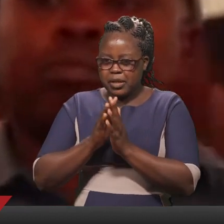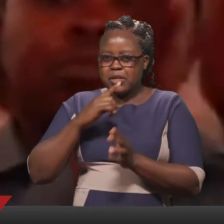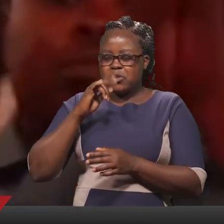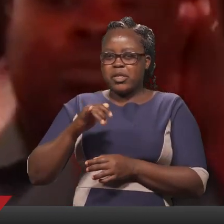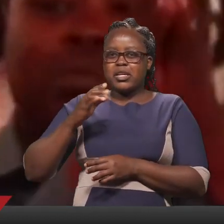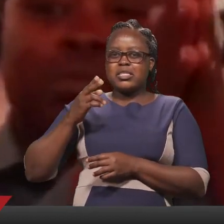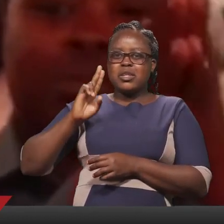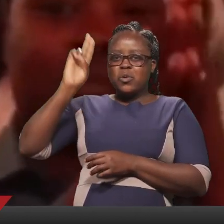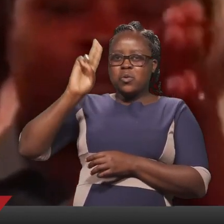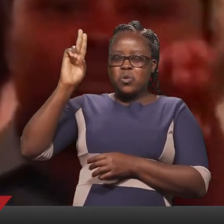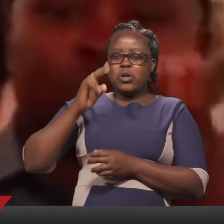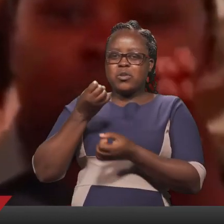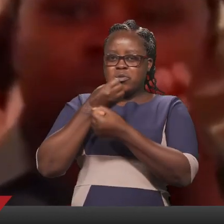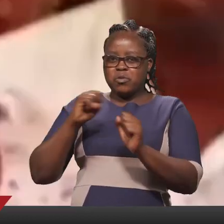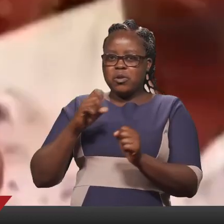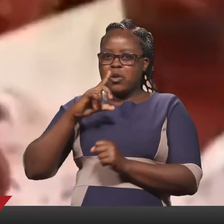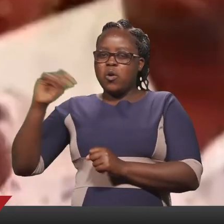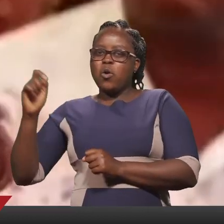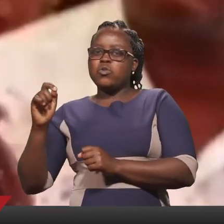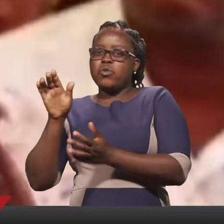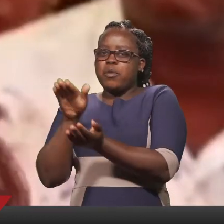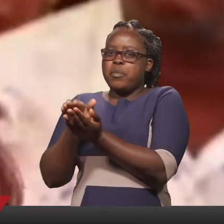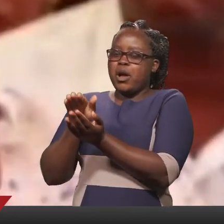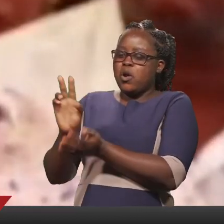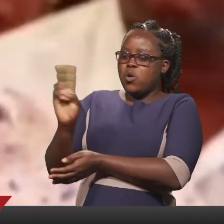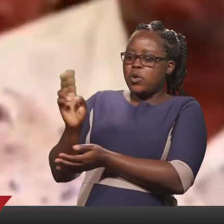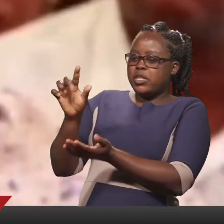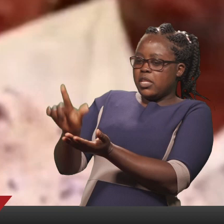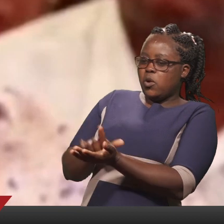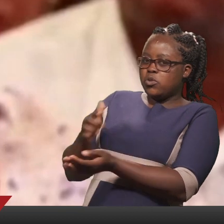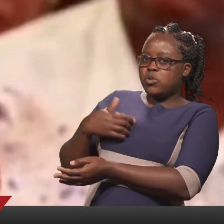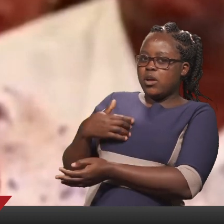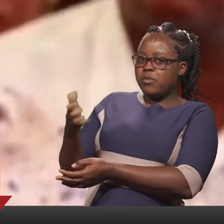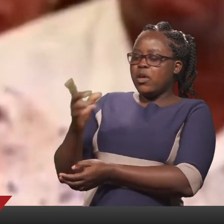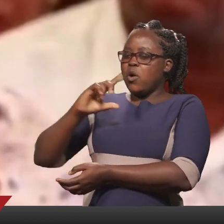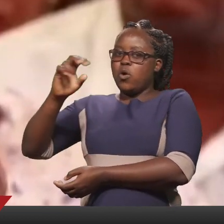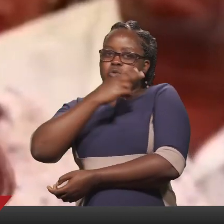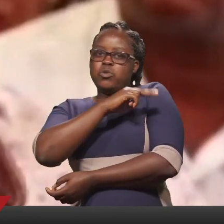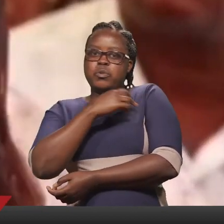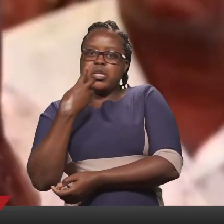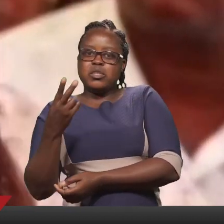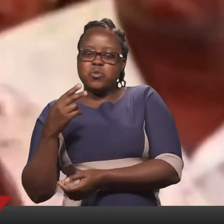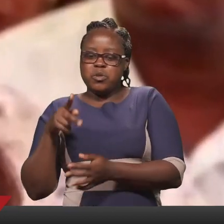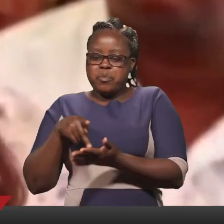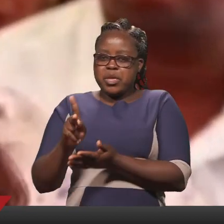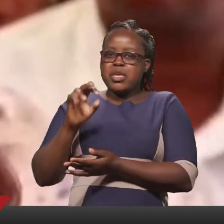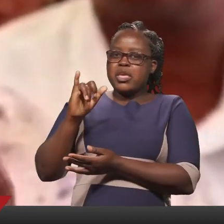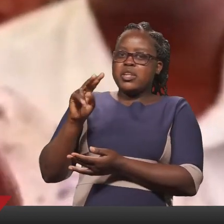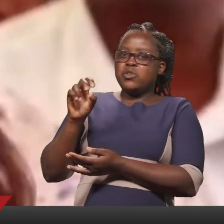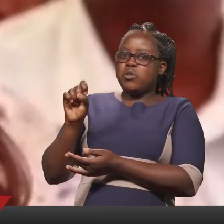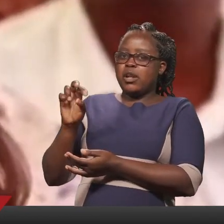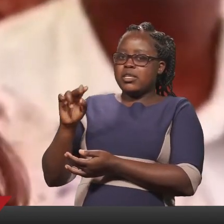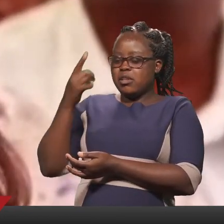afunge mkono hivyo, tuombe kwa rais atufungulie. Enda kwa bank, angalia tuko na maloni zinakaa aje. Enda kwa mahospitali,